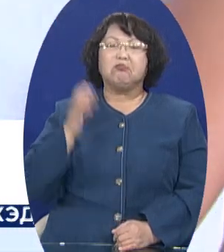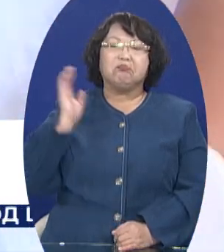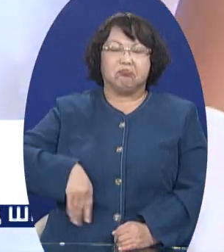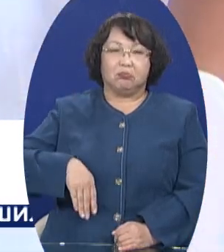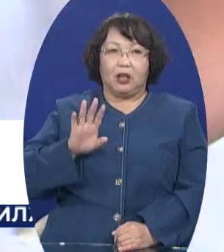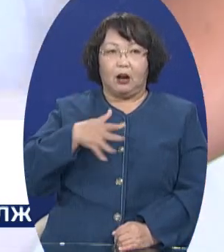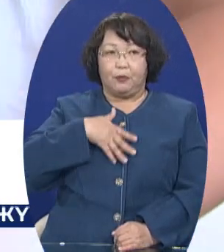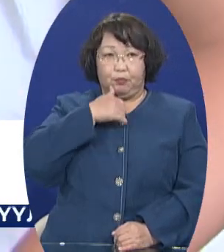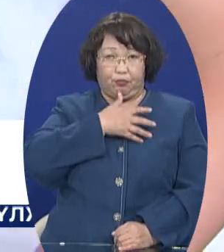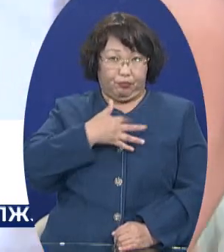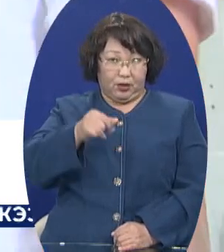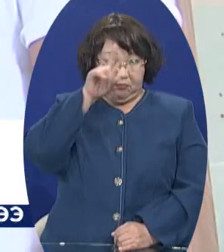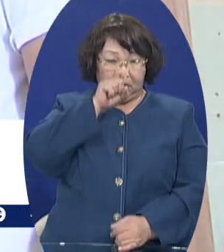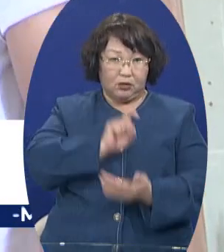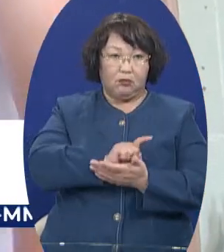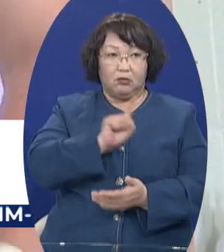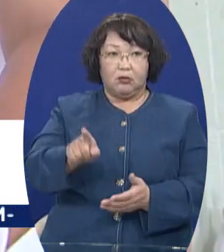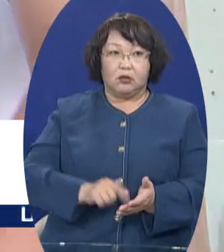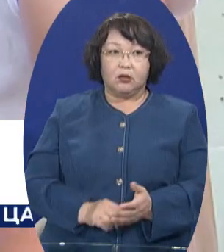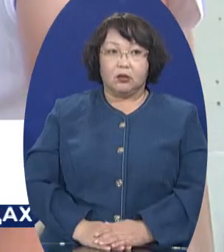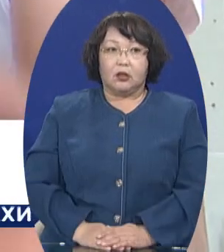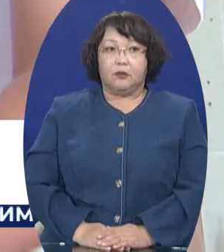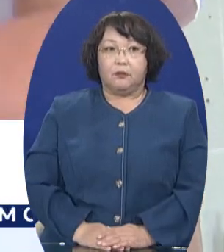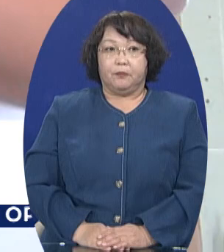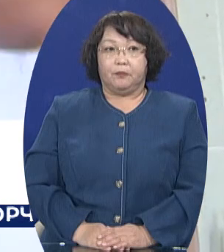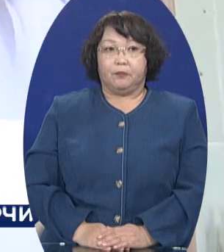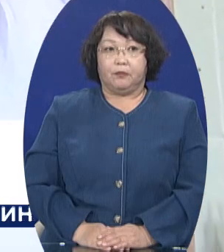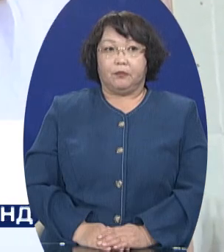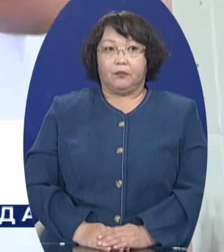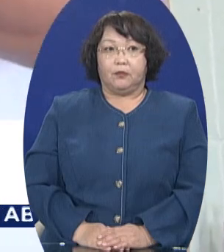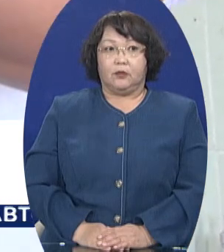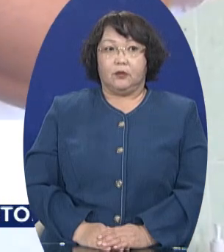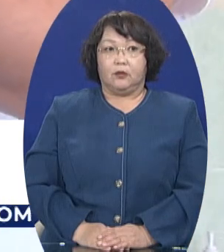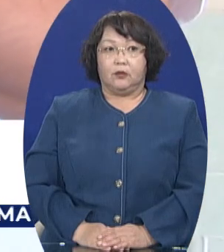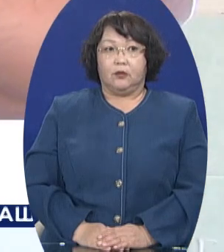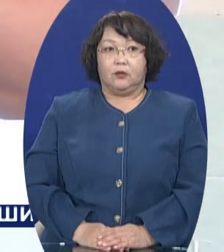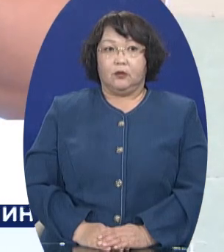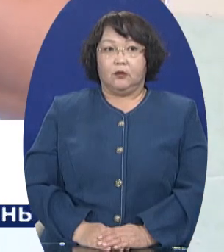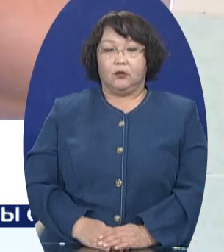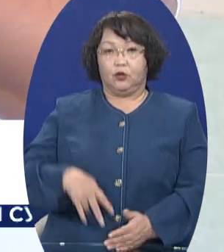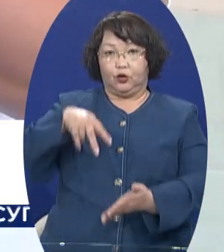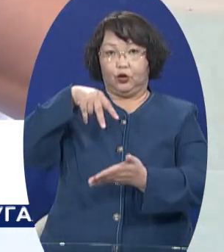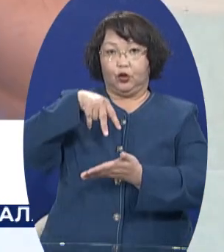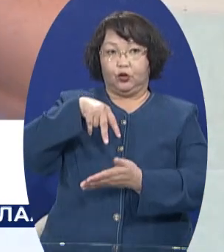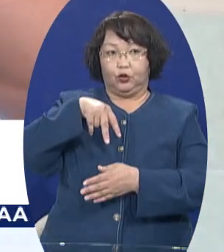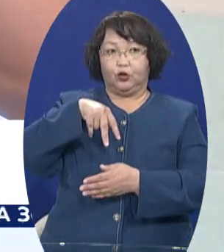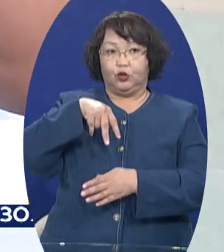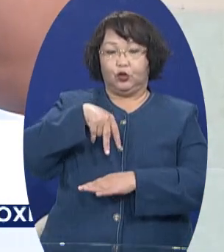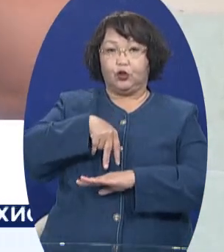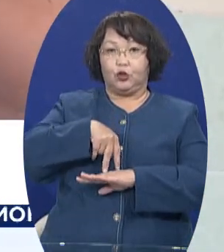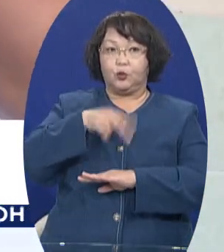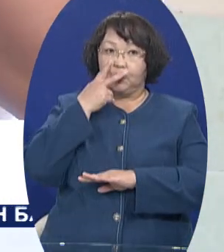дээр одоо муу үйл дээр бас тэгэхэд ямуу үйл дээр зогсохгүй. Зогсон. Хоёлаа хамжаа зогсоч. Оо.